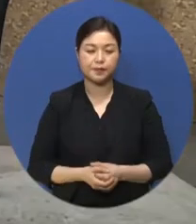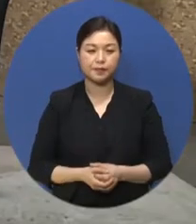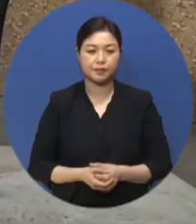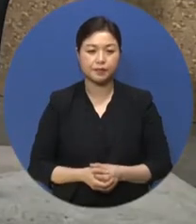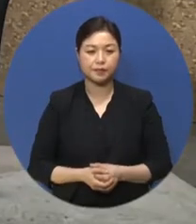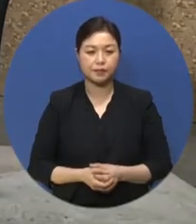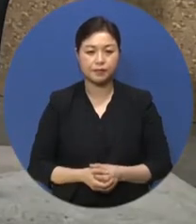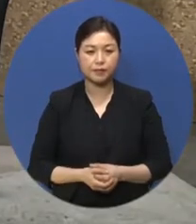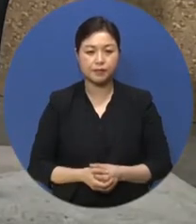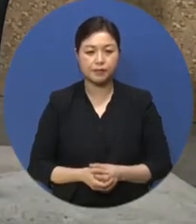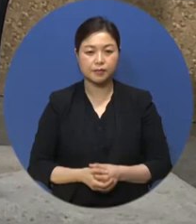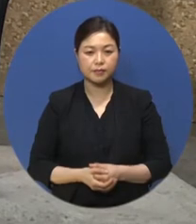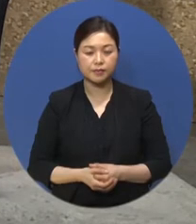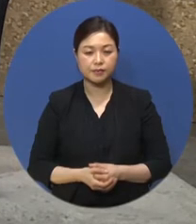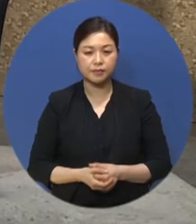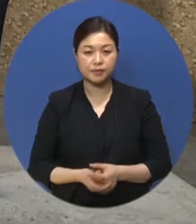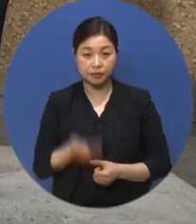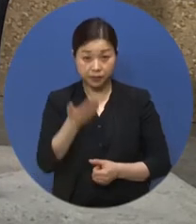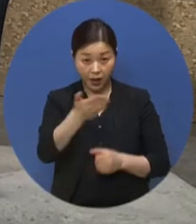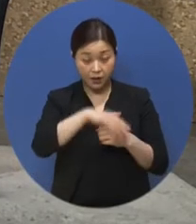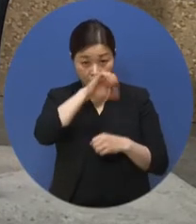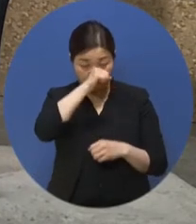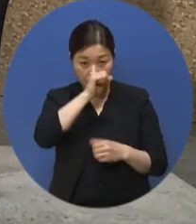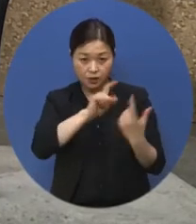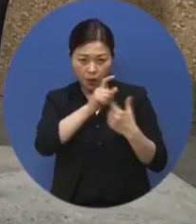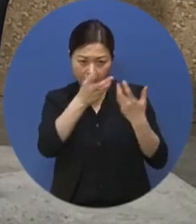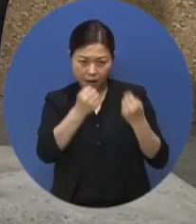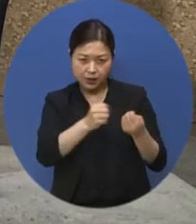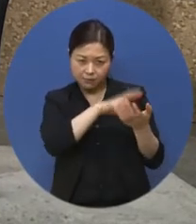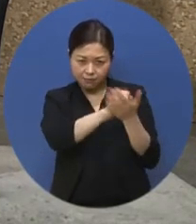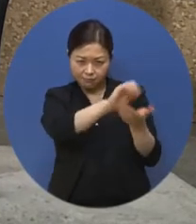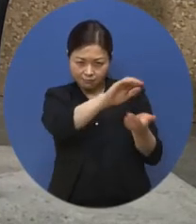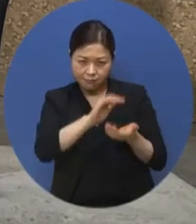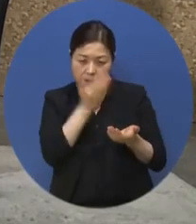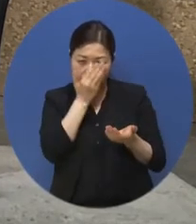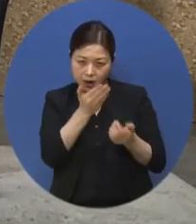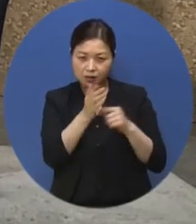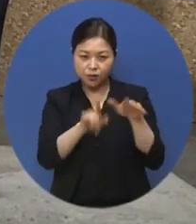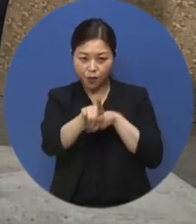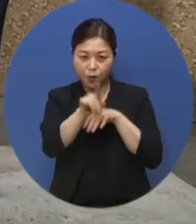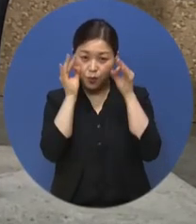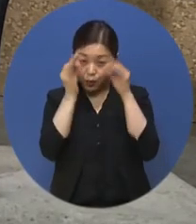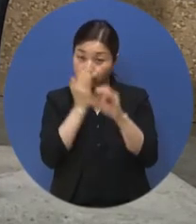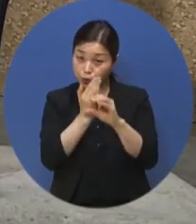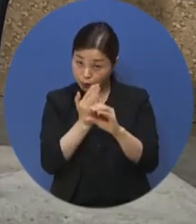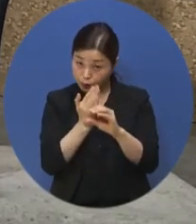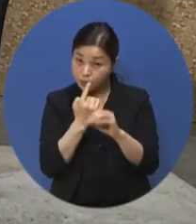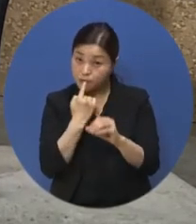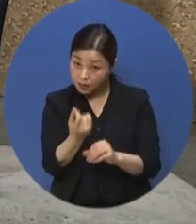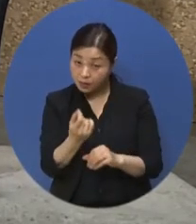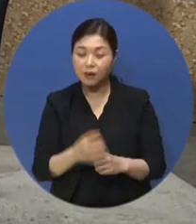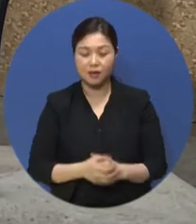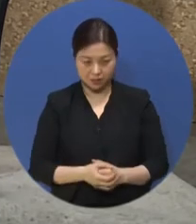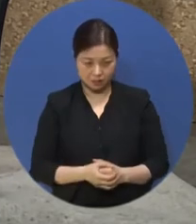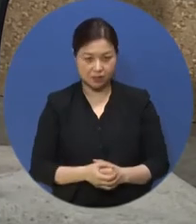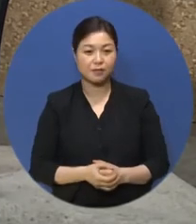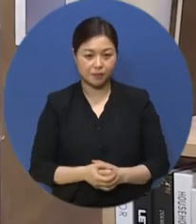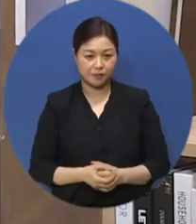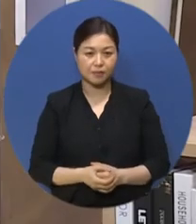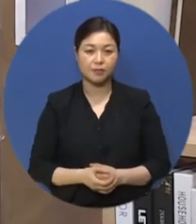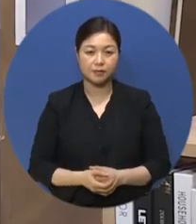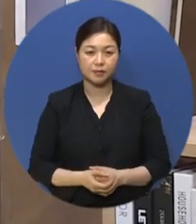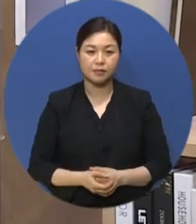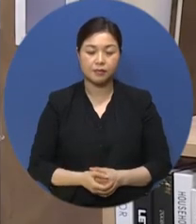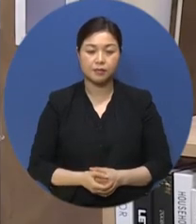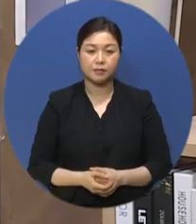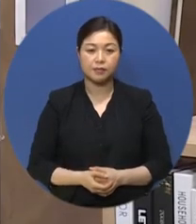그럼 위원장님께서는 이제 이런 예산을 보다 좀 더 많이 확보할 수 있는데 앞장서서 노력을 하고 계신 건데요. 네. 네,